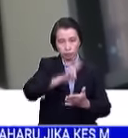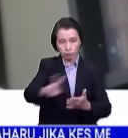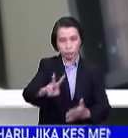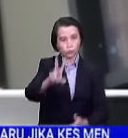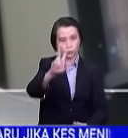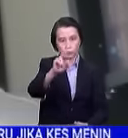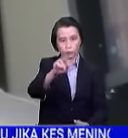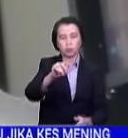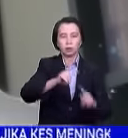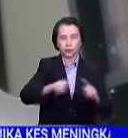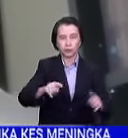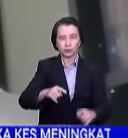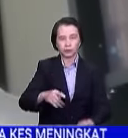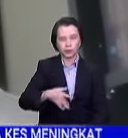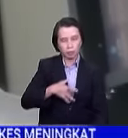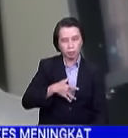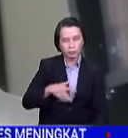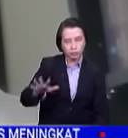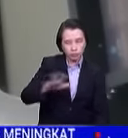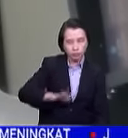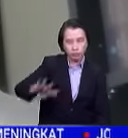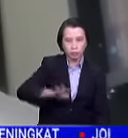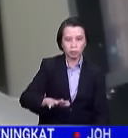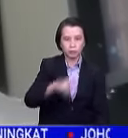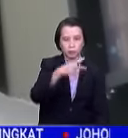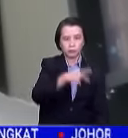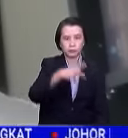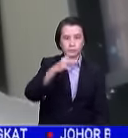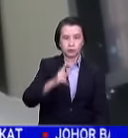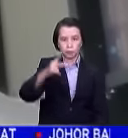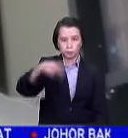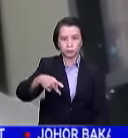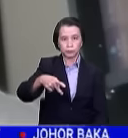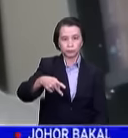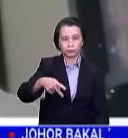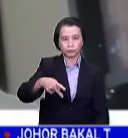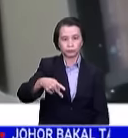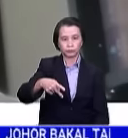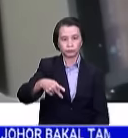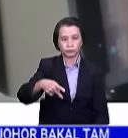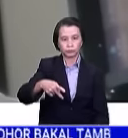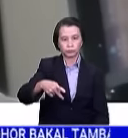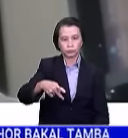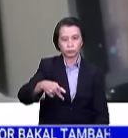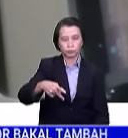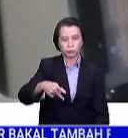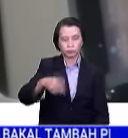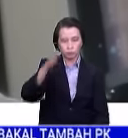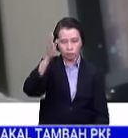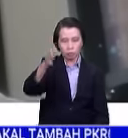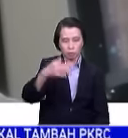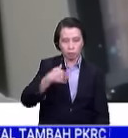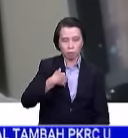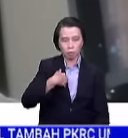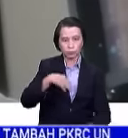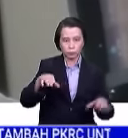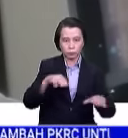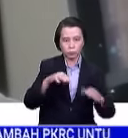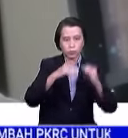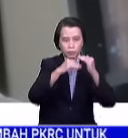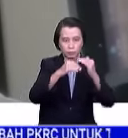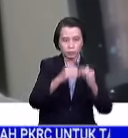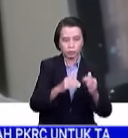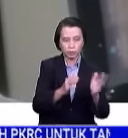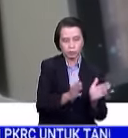kerana dijangkakan PKP kali ini akan diumumkan secara berperingkat, mungkin